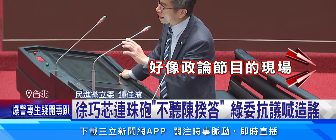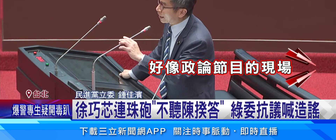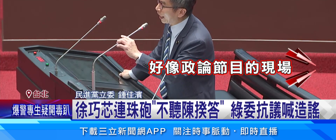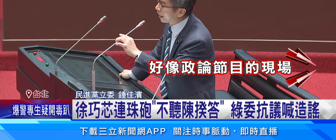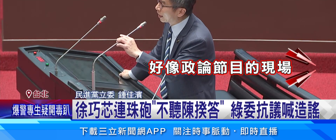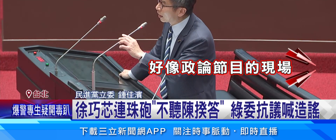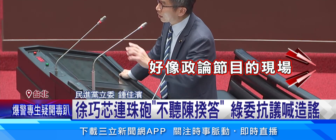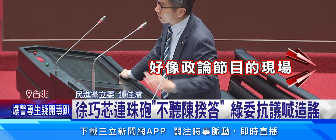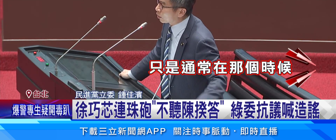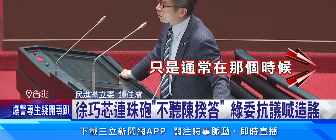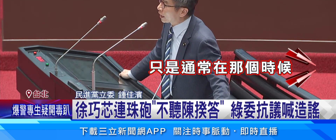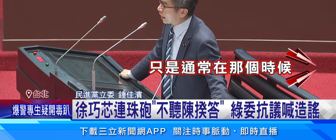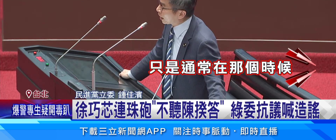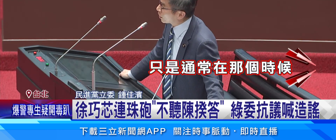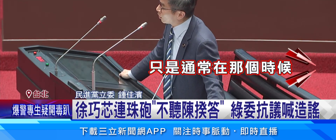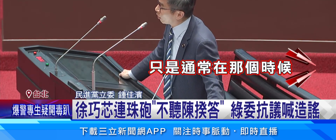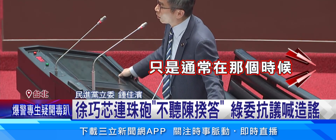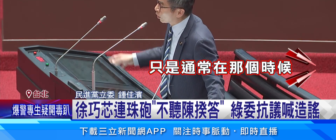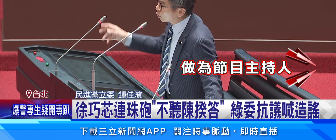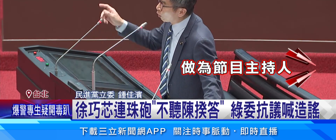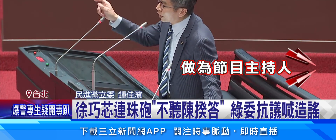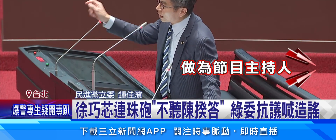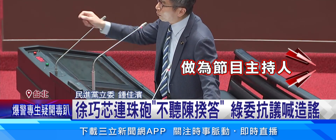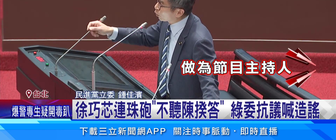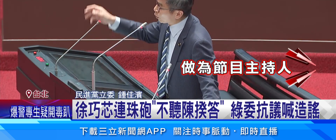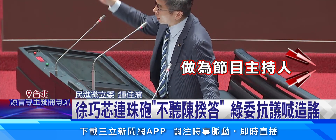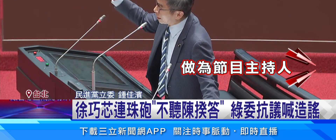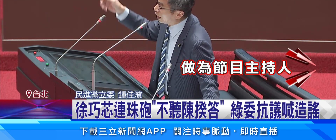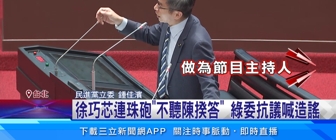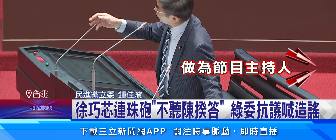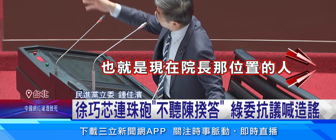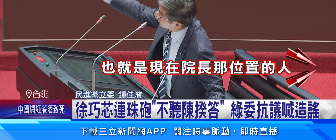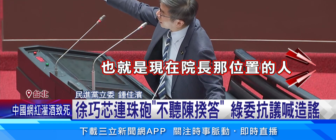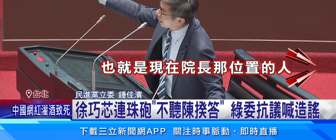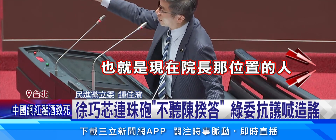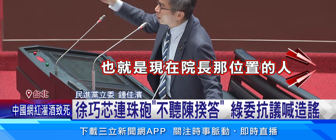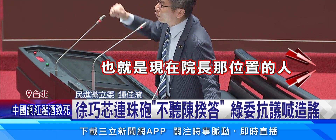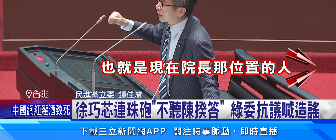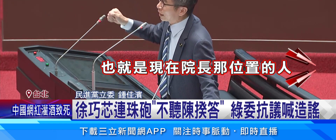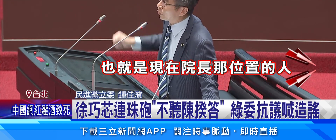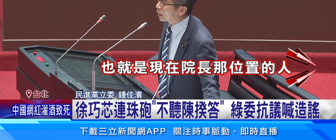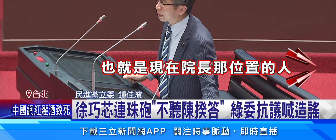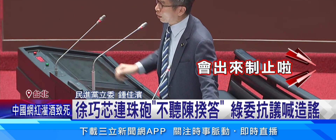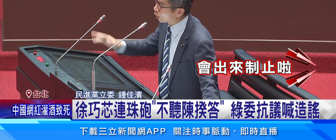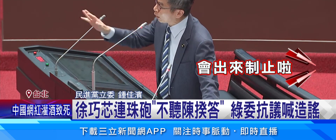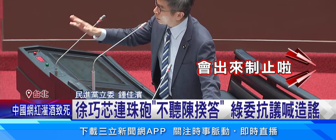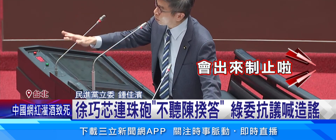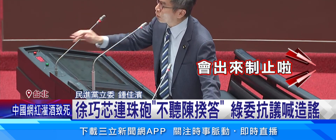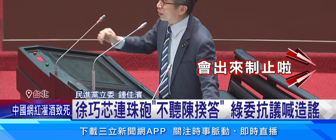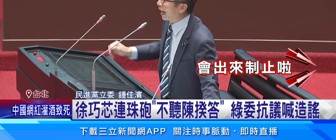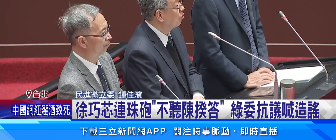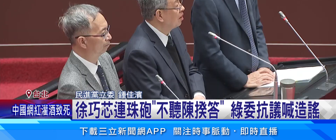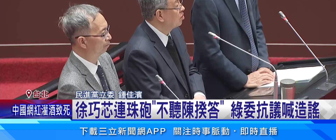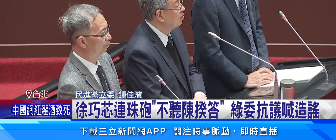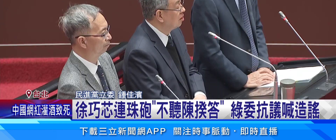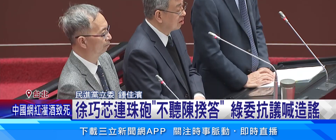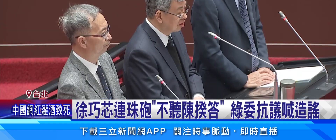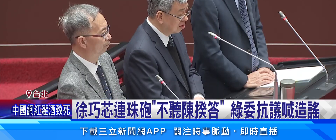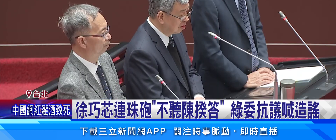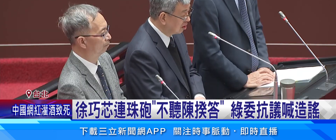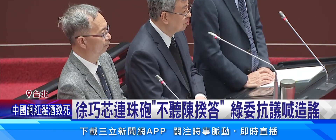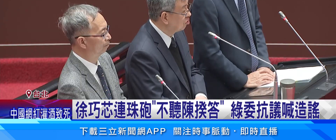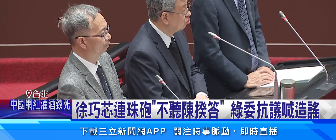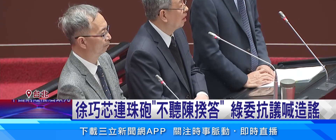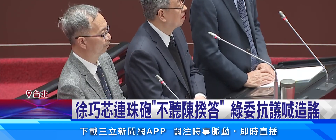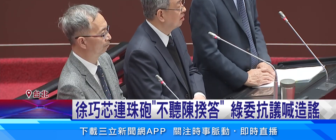个节目的现场，只是通常在那个时候，作为节目主持人，现在的院长会不会出来制止？ 陈建仁不仅与